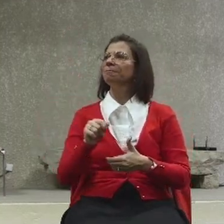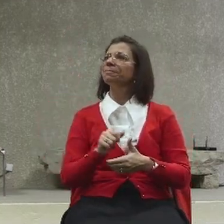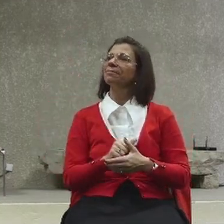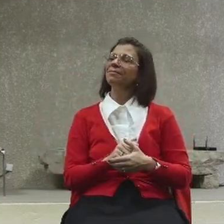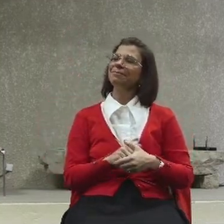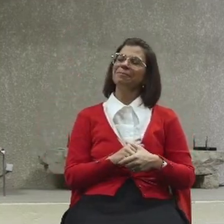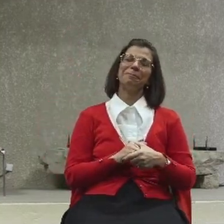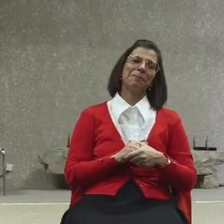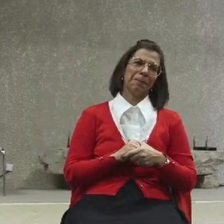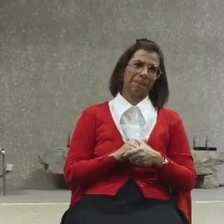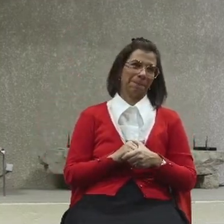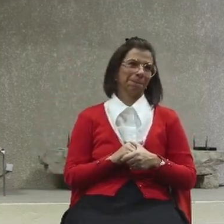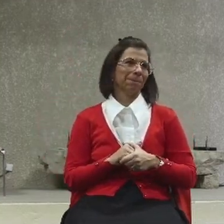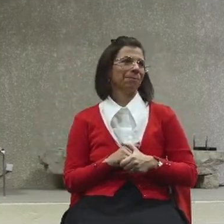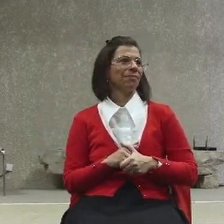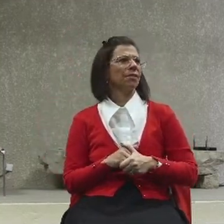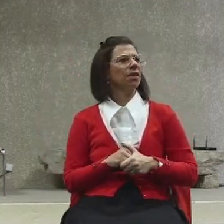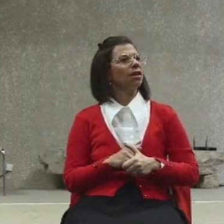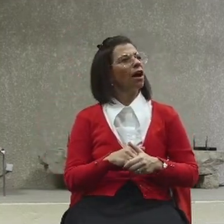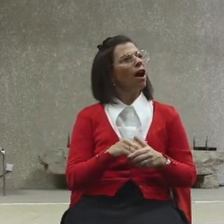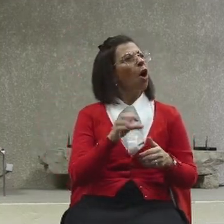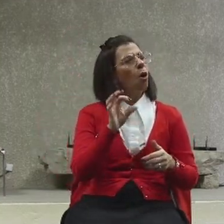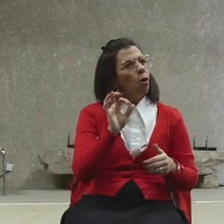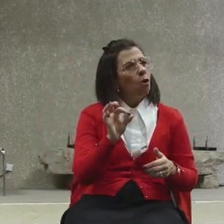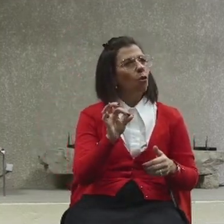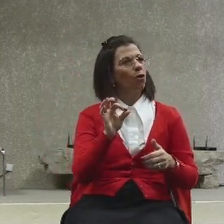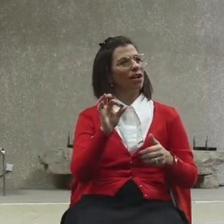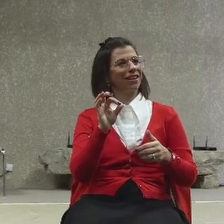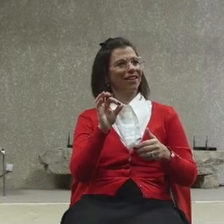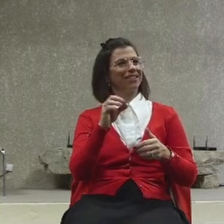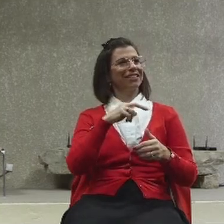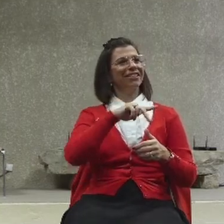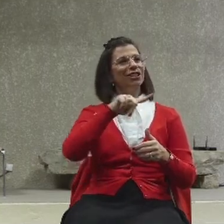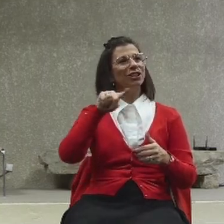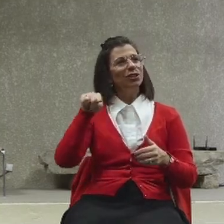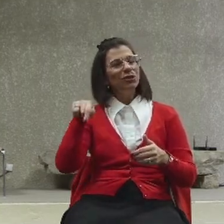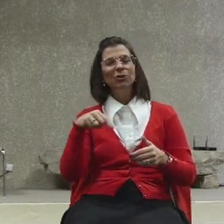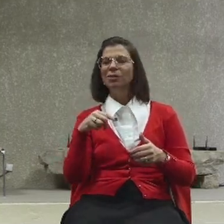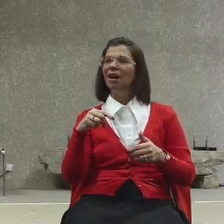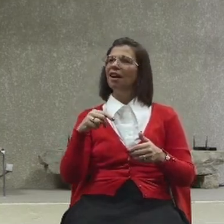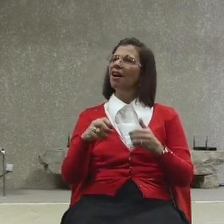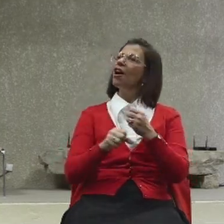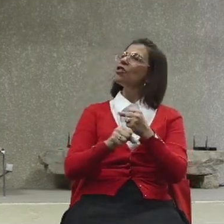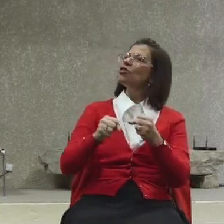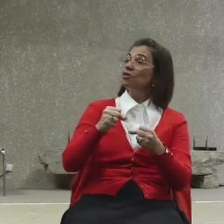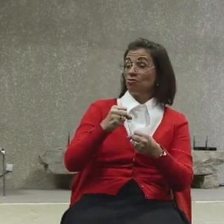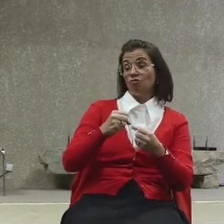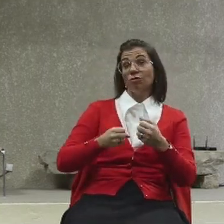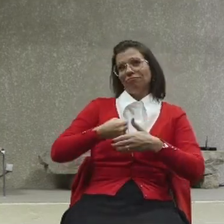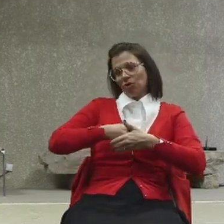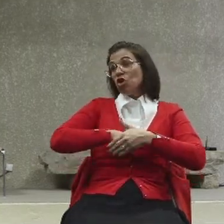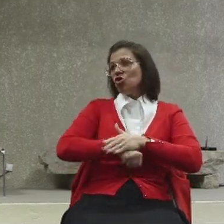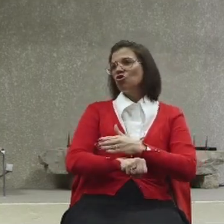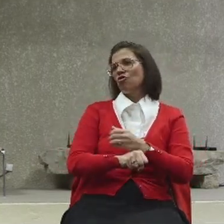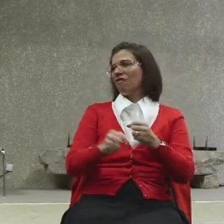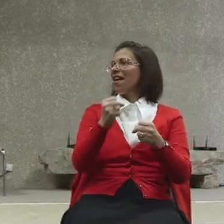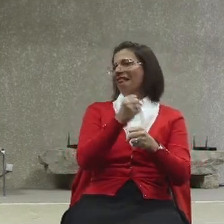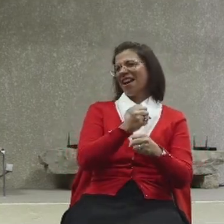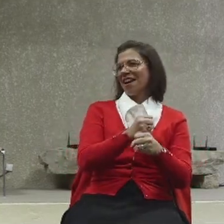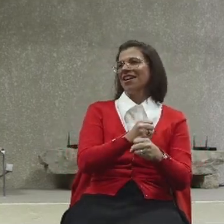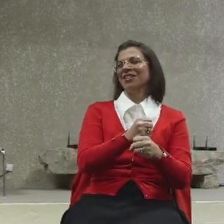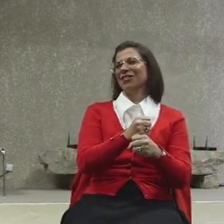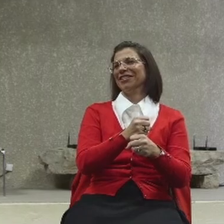sur qui nous sommes en Christ. Parce que l'œuvre de Dieu va se faire à travers